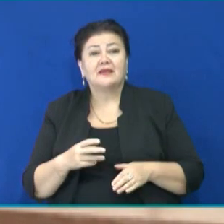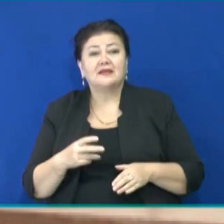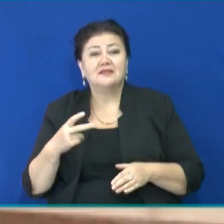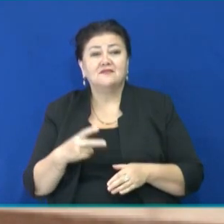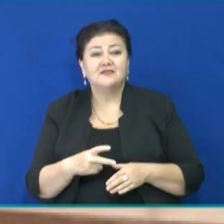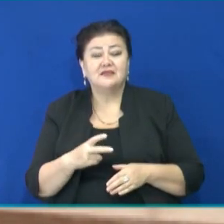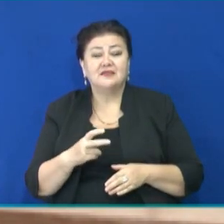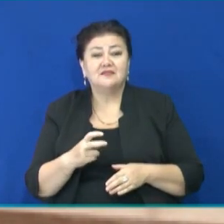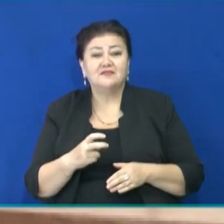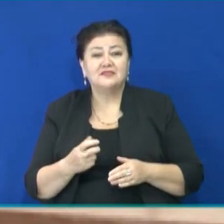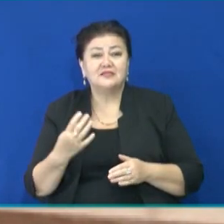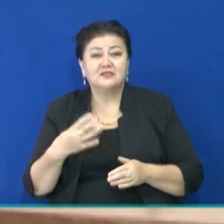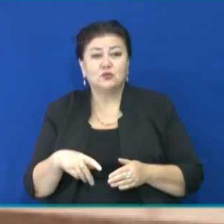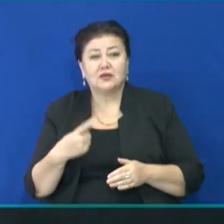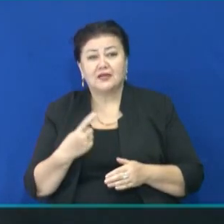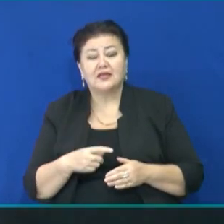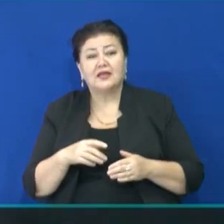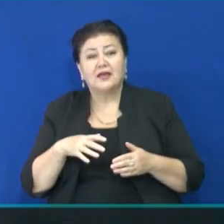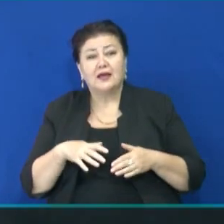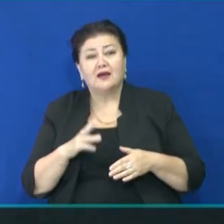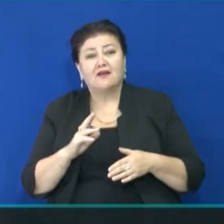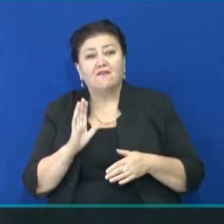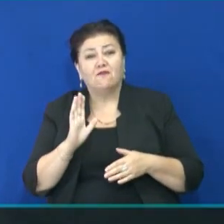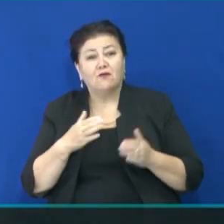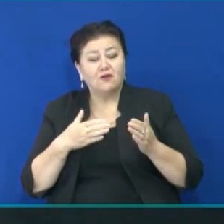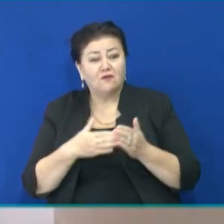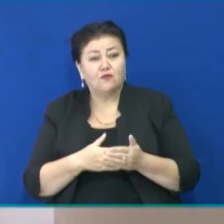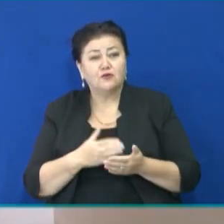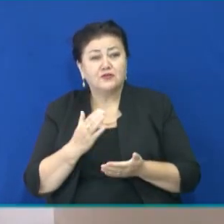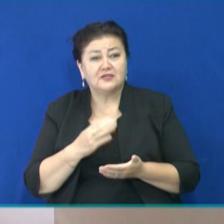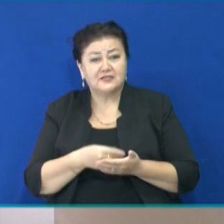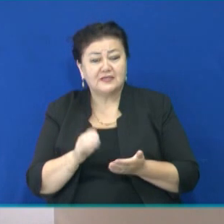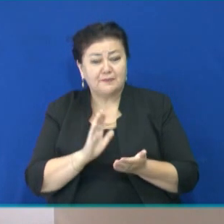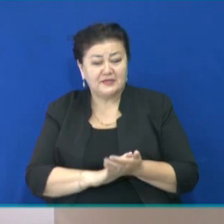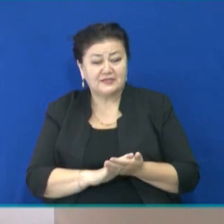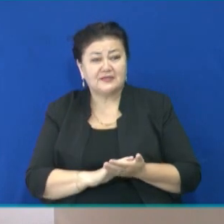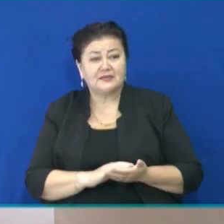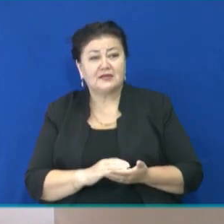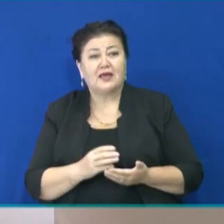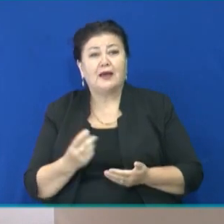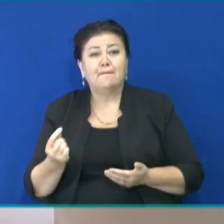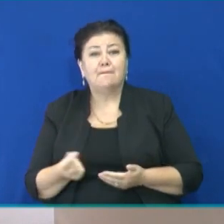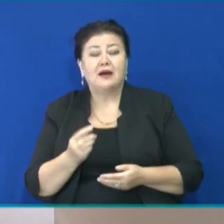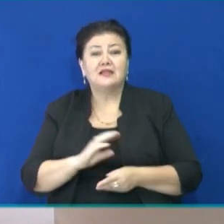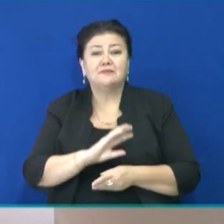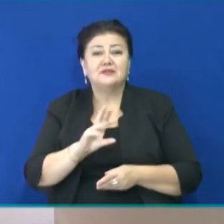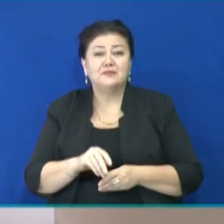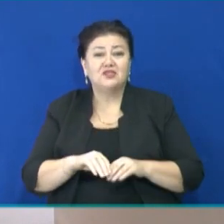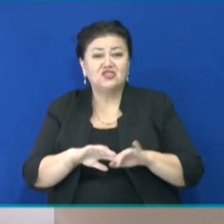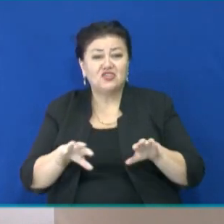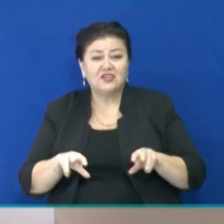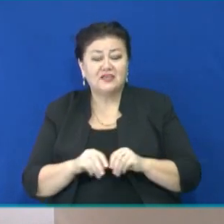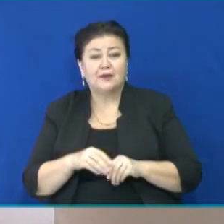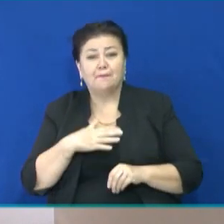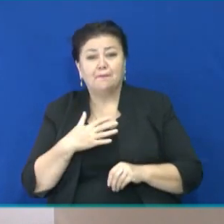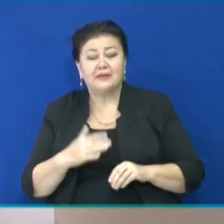нөмірі 264 қаулысында көрсетілген квоталар бойынша анықталады. Әлеуметтік жағдай төмен отбасылар бар,